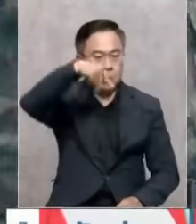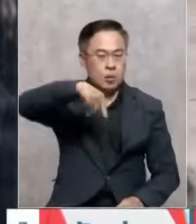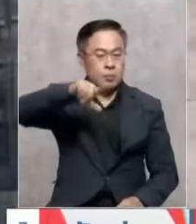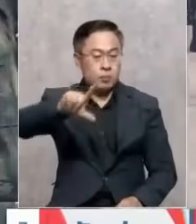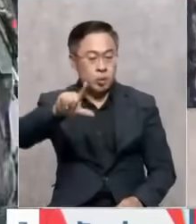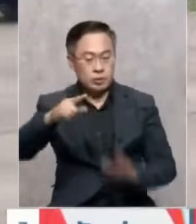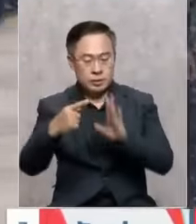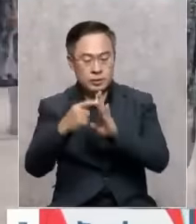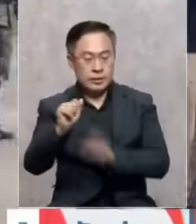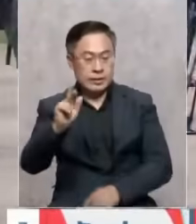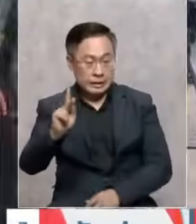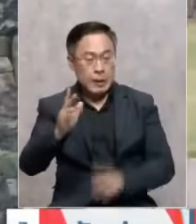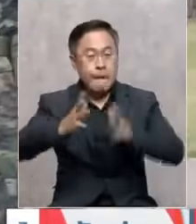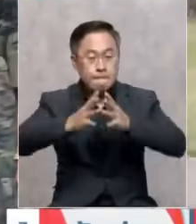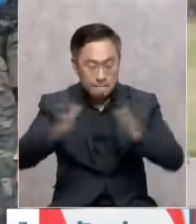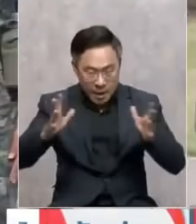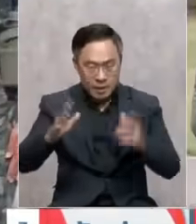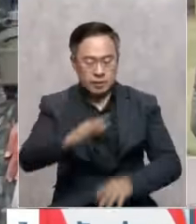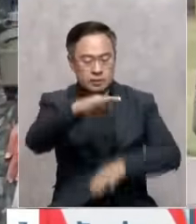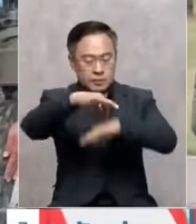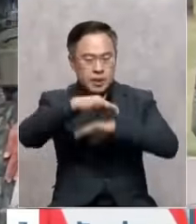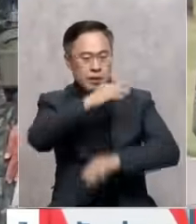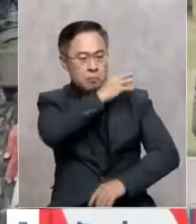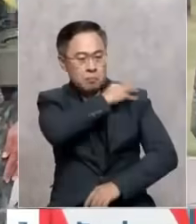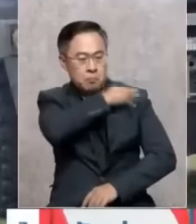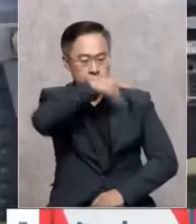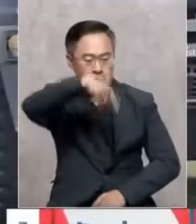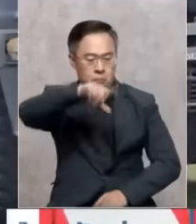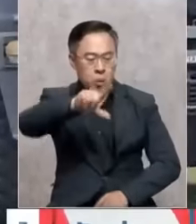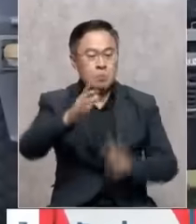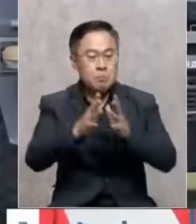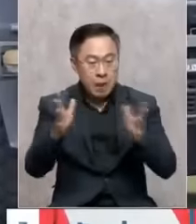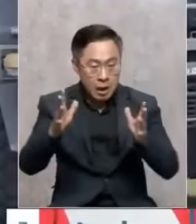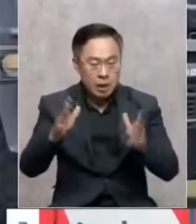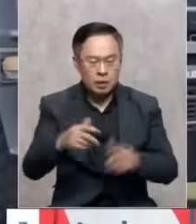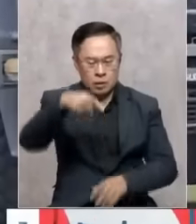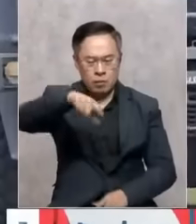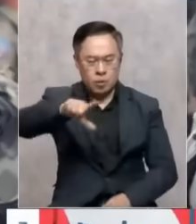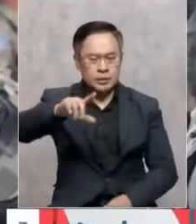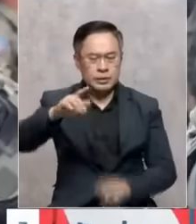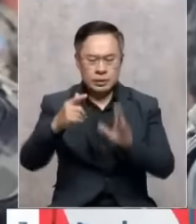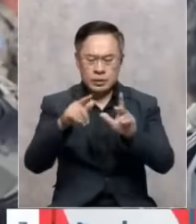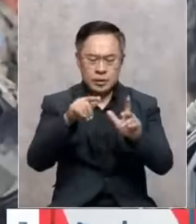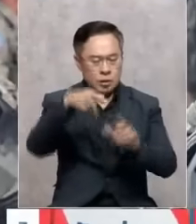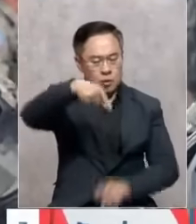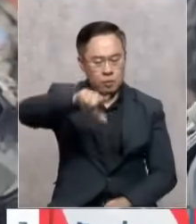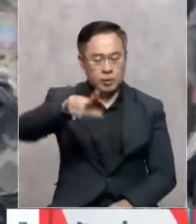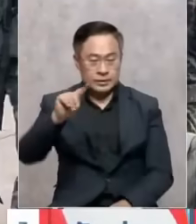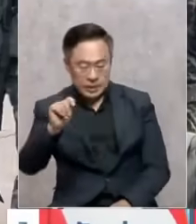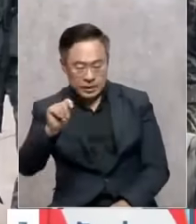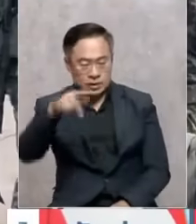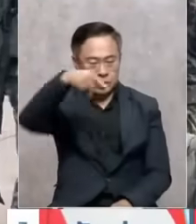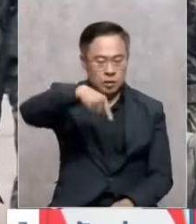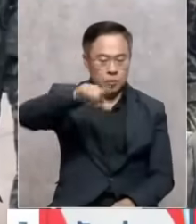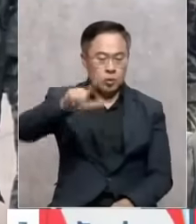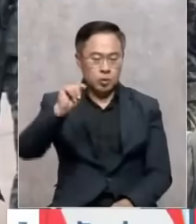องทัพจะกระชับลงนายพลจะหายไปเยอะส่วนจะกี่เปอร์เซ็นต์หายไปกี่คนอันนี้กองทัพกำลังทำตัวเลขนะครับบ